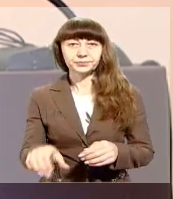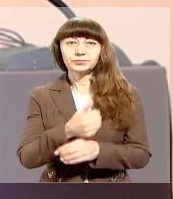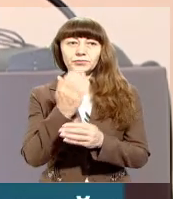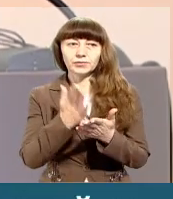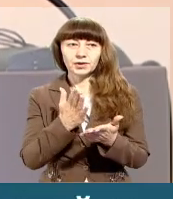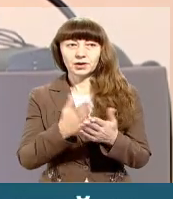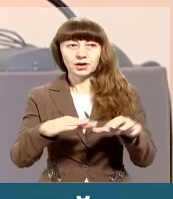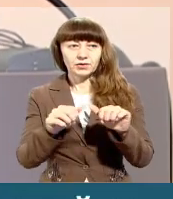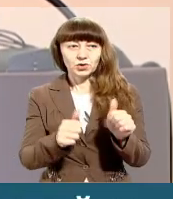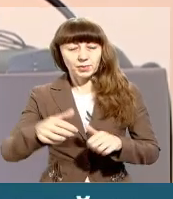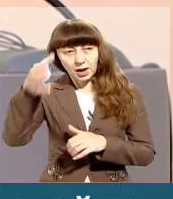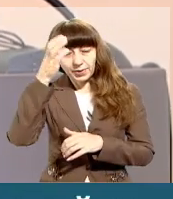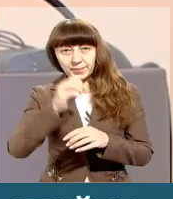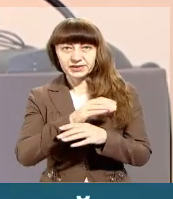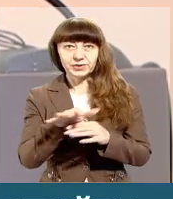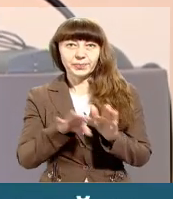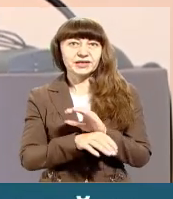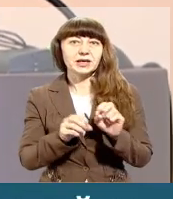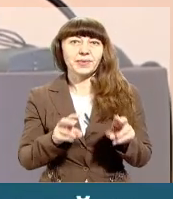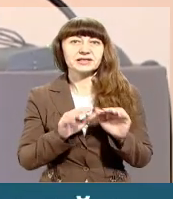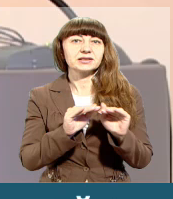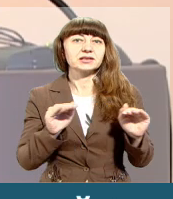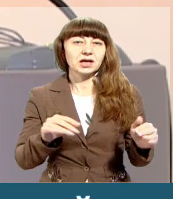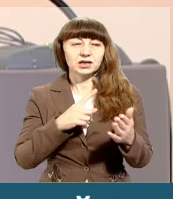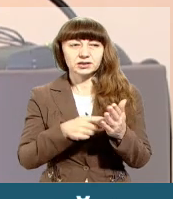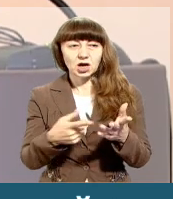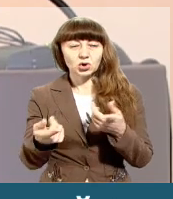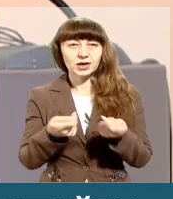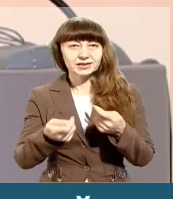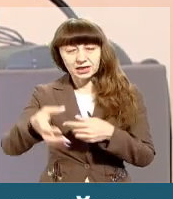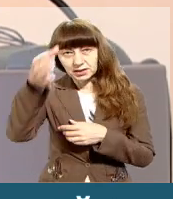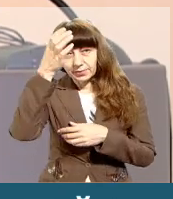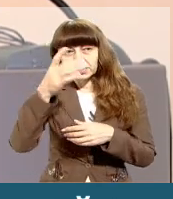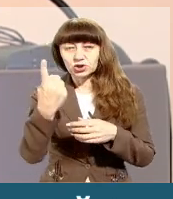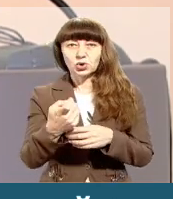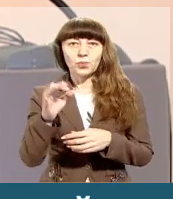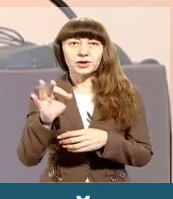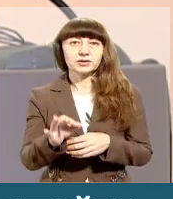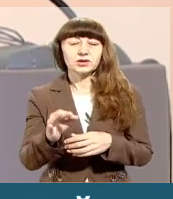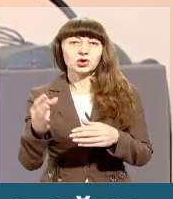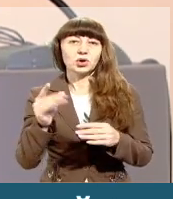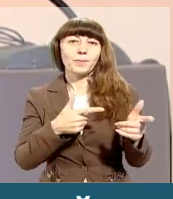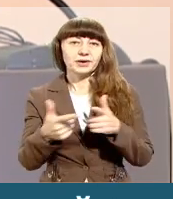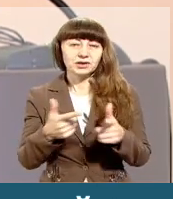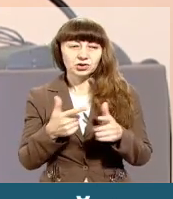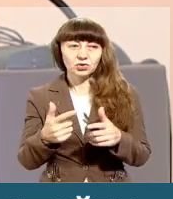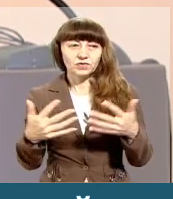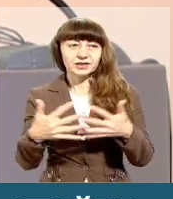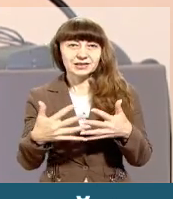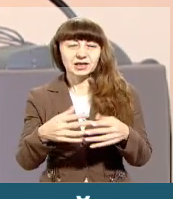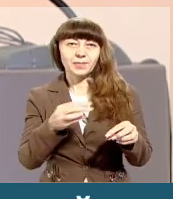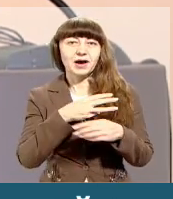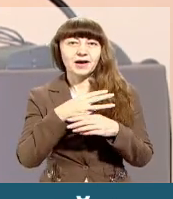ұйымдары 100% бейне бақылау жүйесі мен дабыл түймелер мен жедел басқару орталықтарына қосылатын портативті басқару